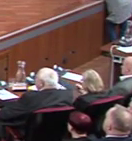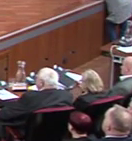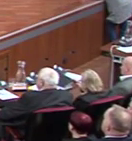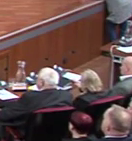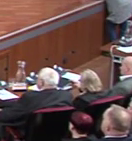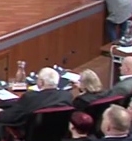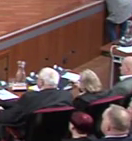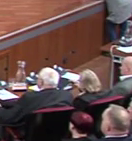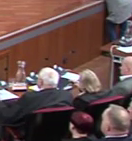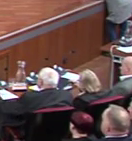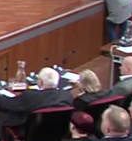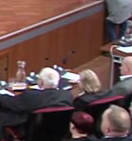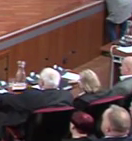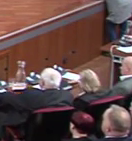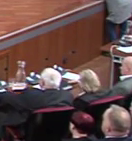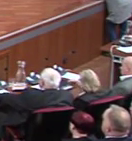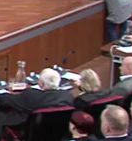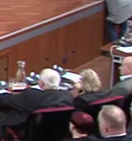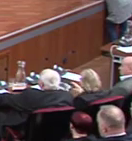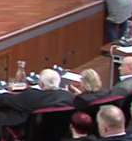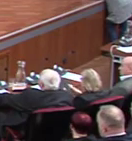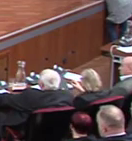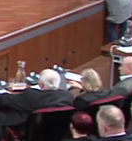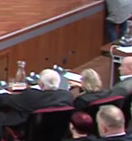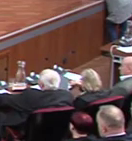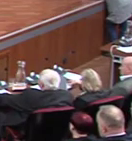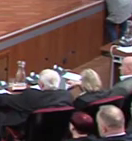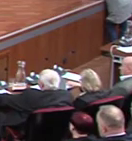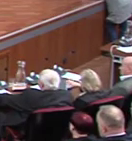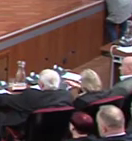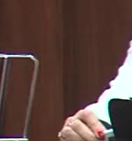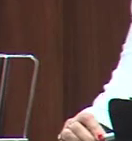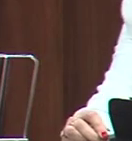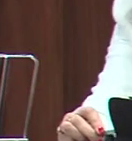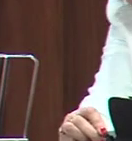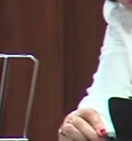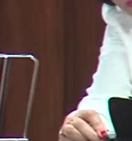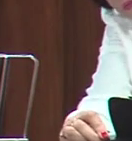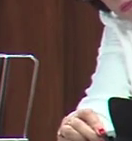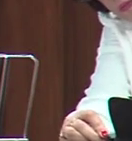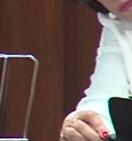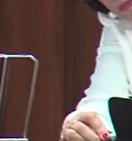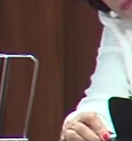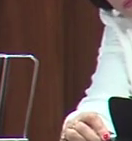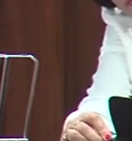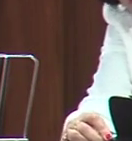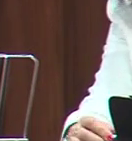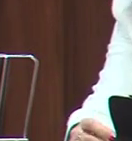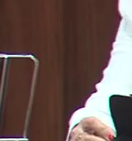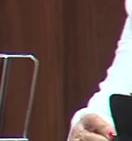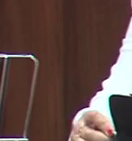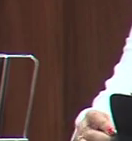Państwu, witam. Otwieram 11. sesję Rady Miasta Piły. Stwierdzam, że na sali jest kworum. Możemy podejmować prawomocne